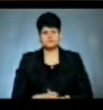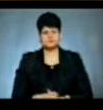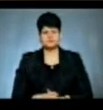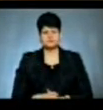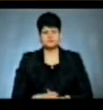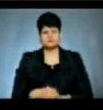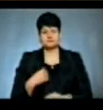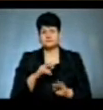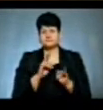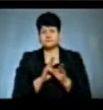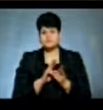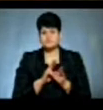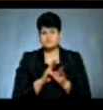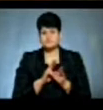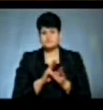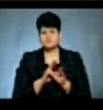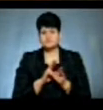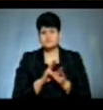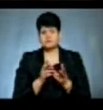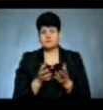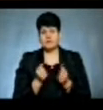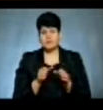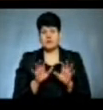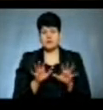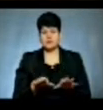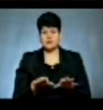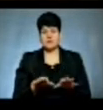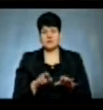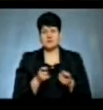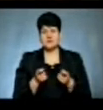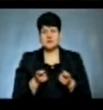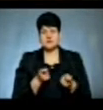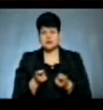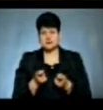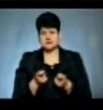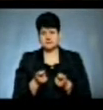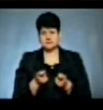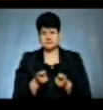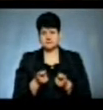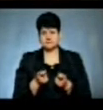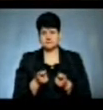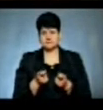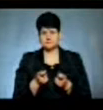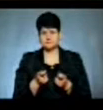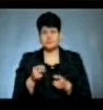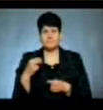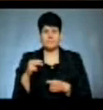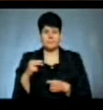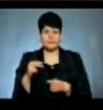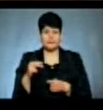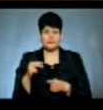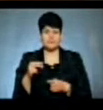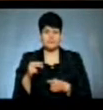Ми зустрілися в приймальні глави адміністрації президента